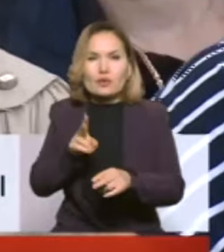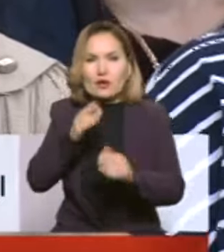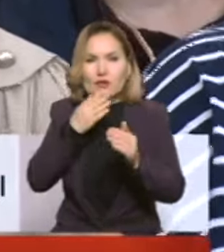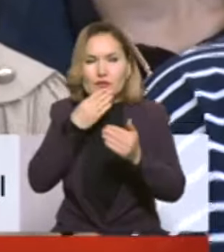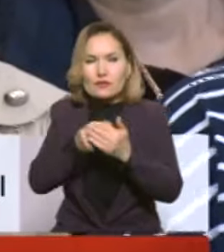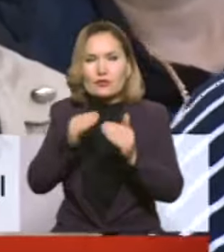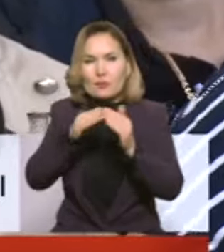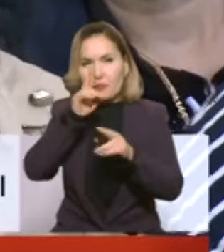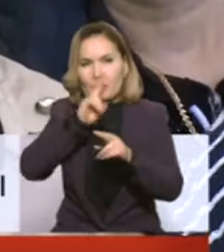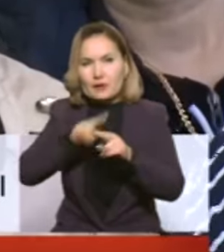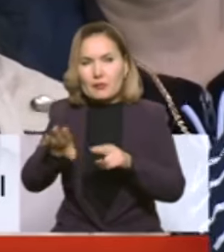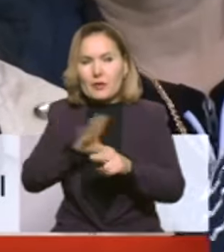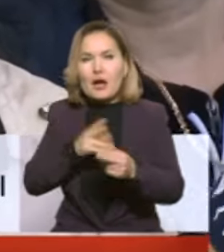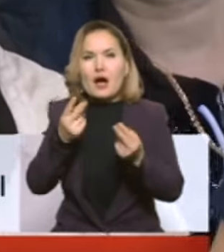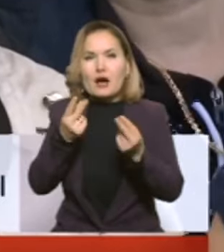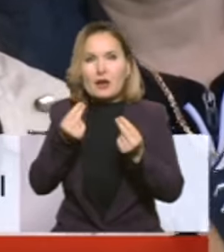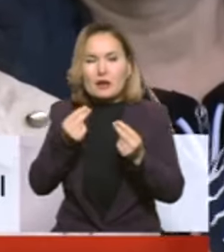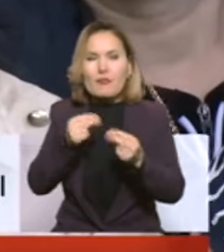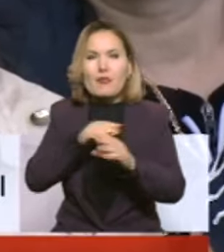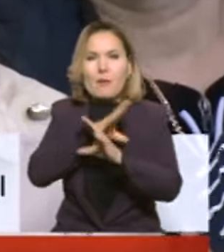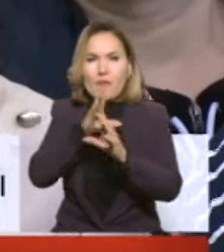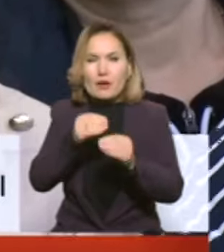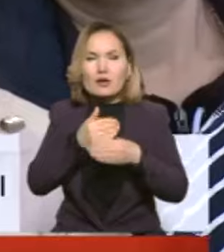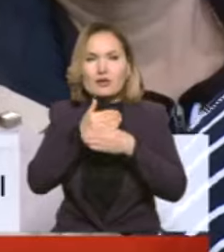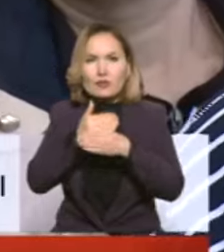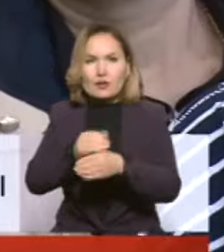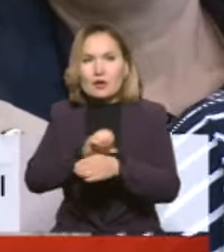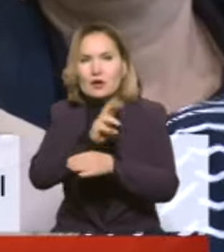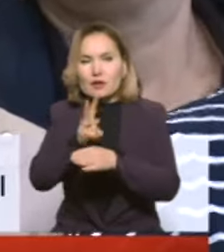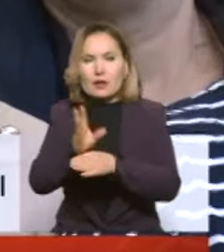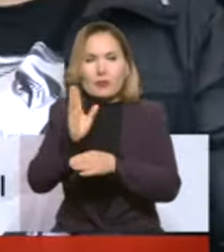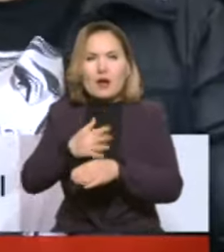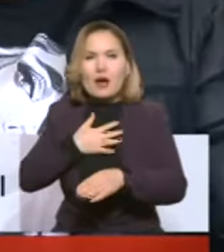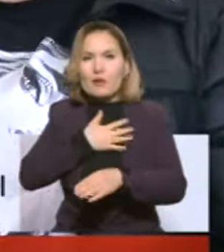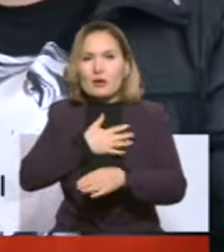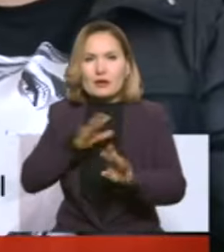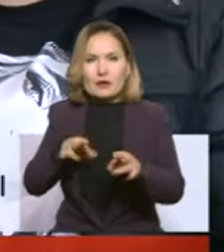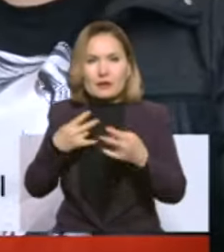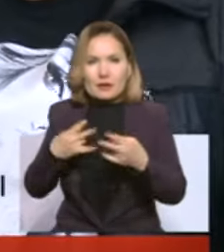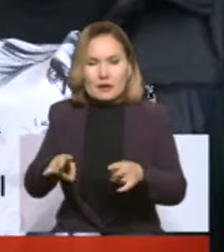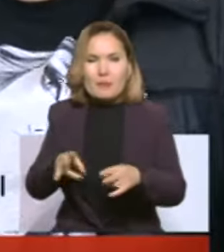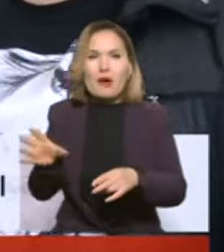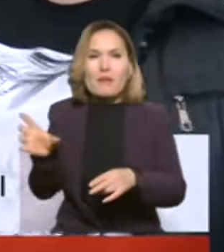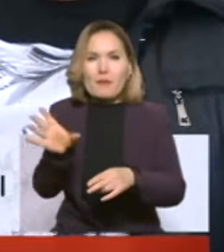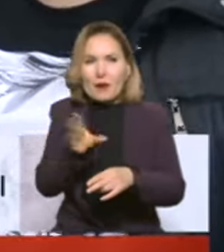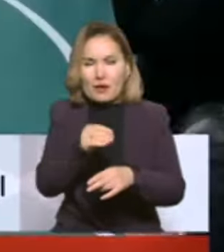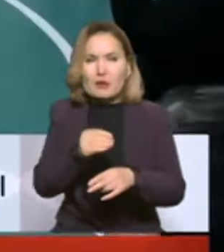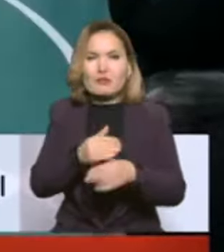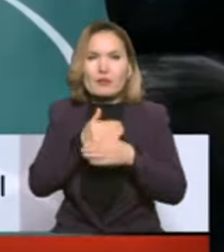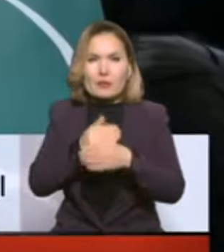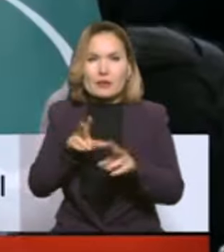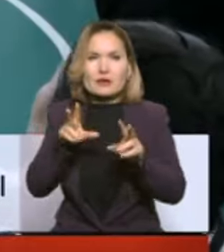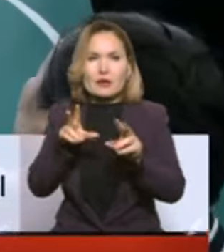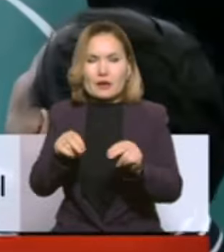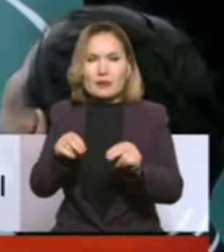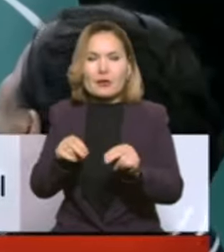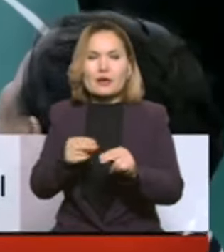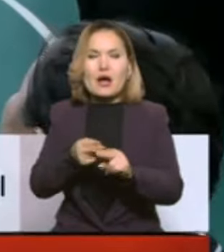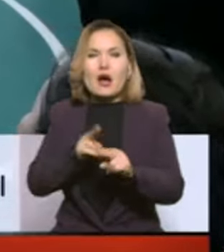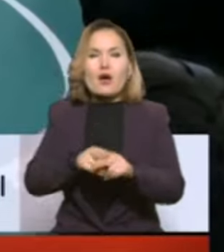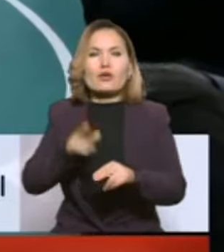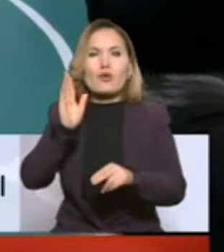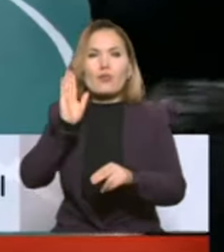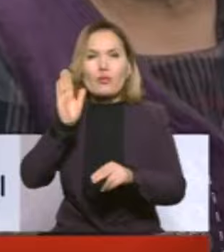материалдық, қаржылық көмекті көрсетеді, сондықтан алаңдамаңыздар, бәрі дұрыс болады ақыры. Бұл сөздер ертең